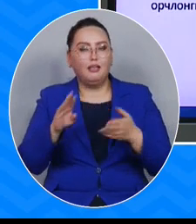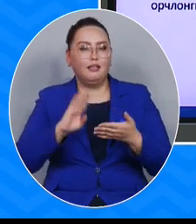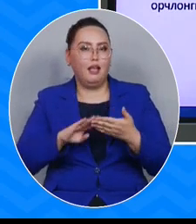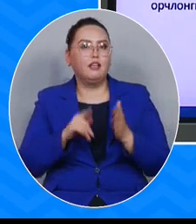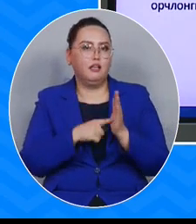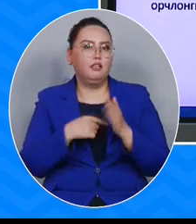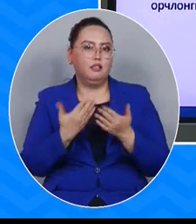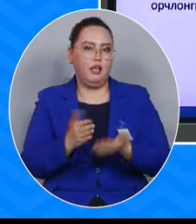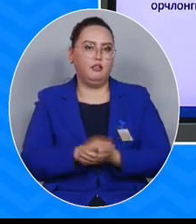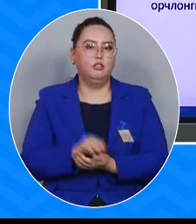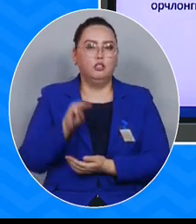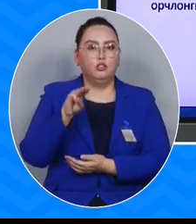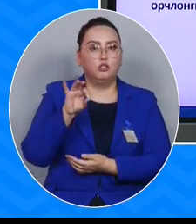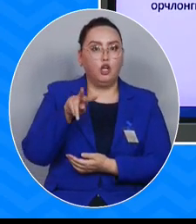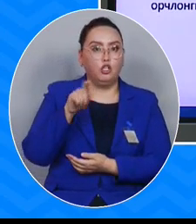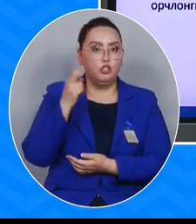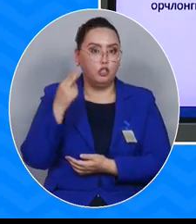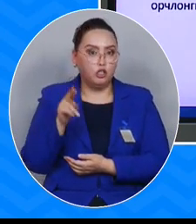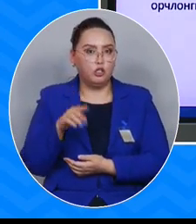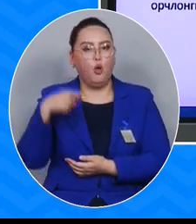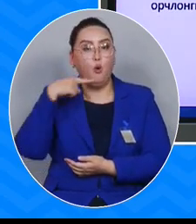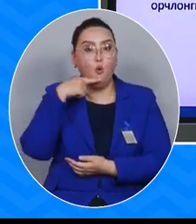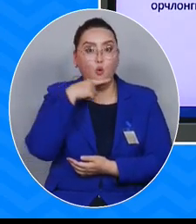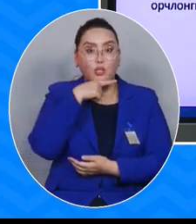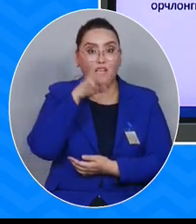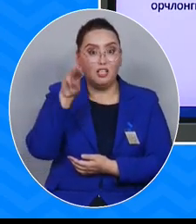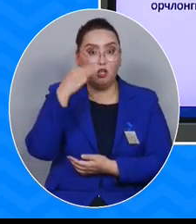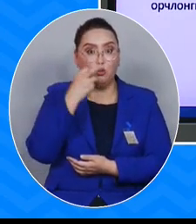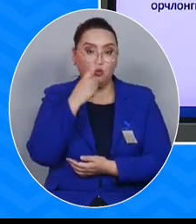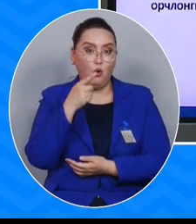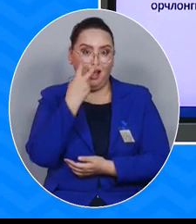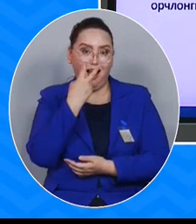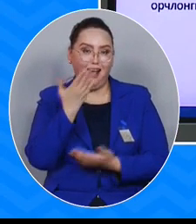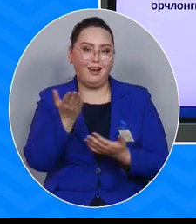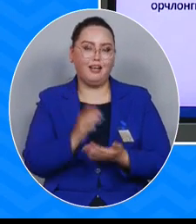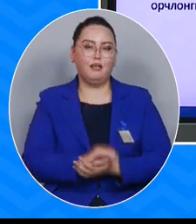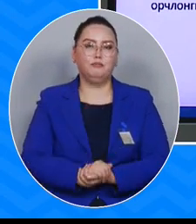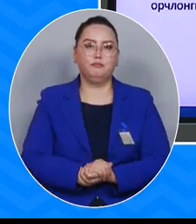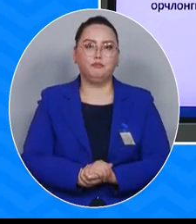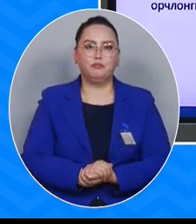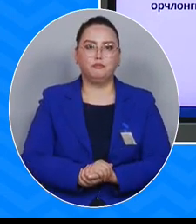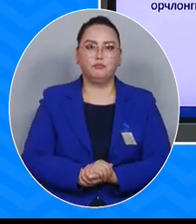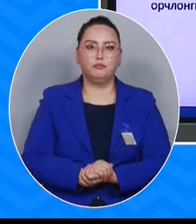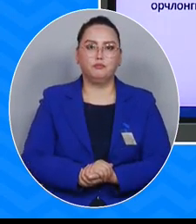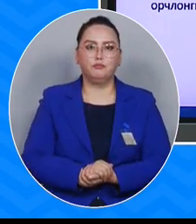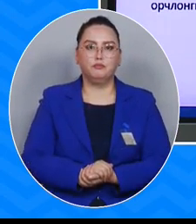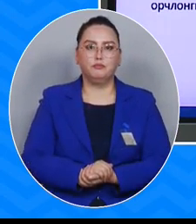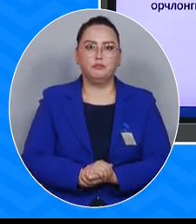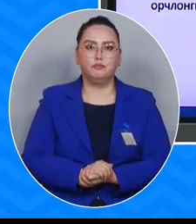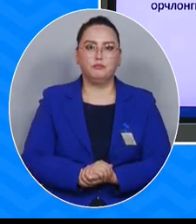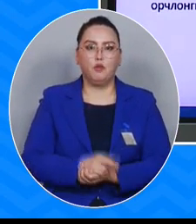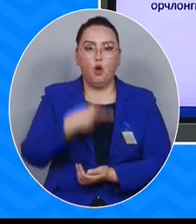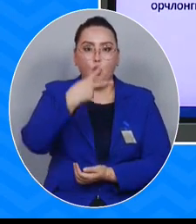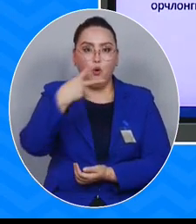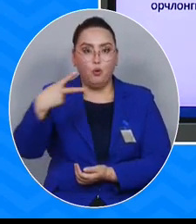толгоад, утог учир, хүслэн, ахаа толгоад гасыг. Эм зүйлүүд бол өгүлгдээж байны. Зайын өгүлгдэж байның өгүлгдээж